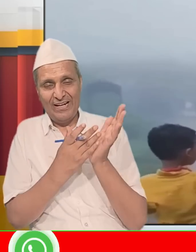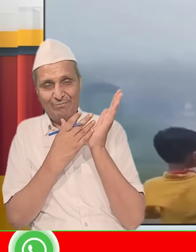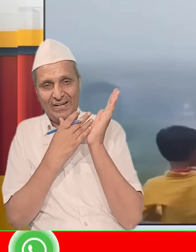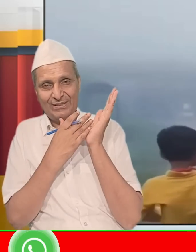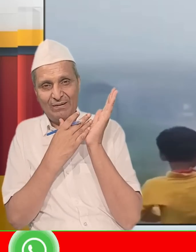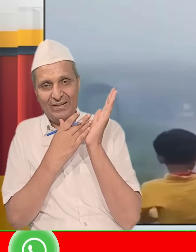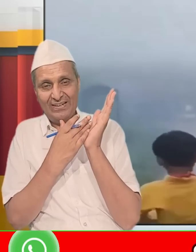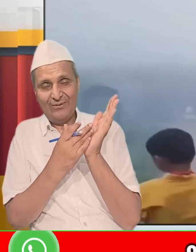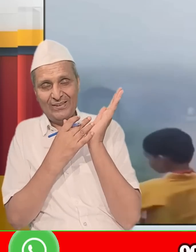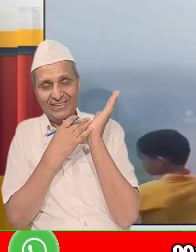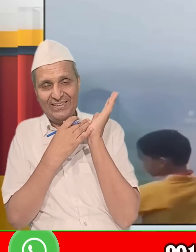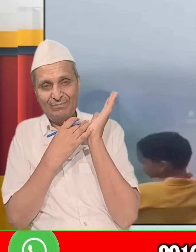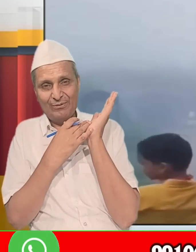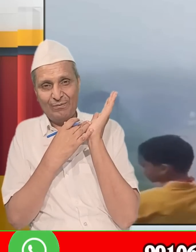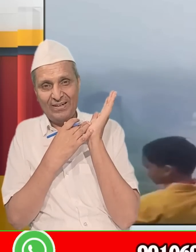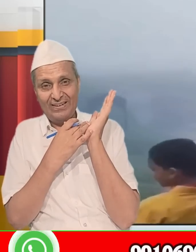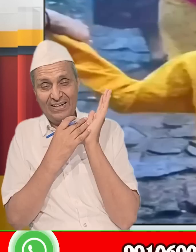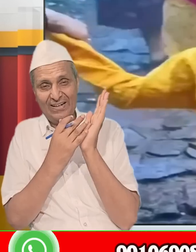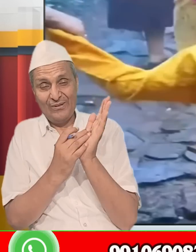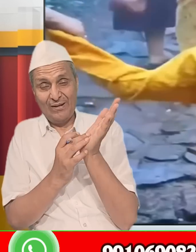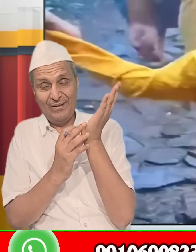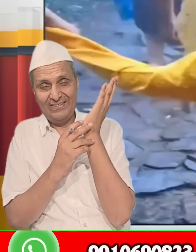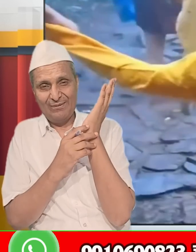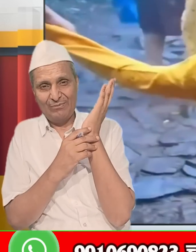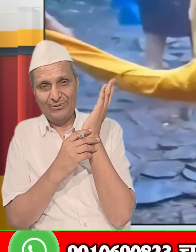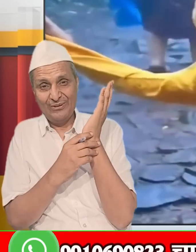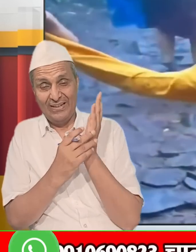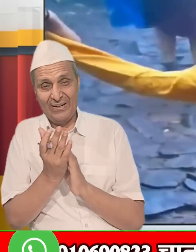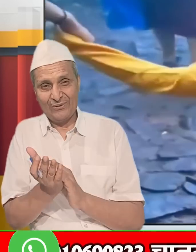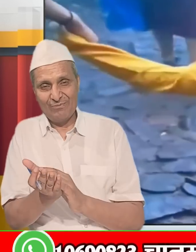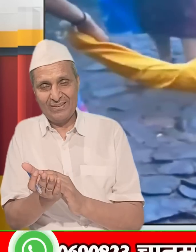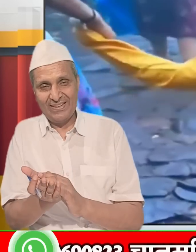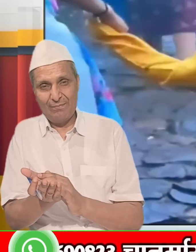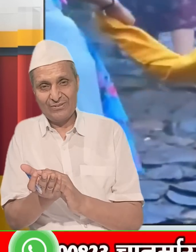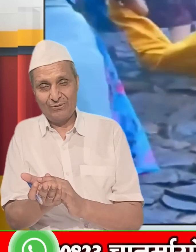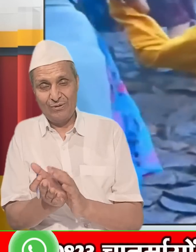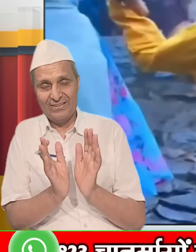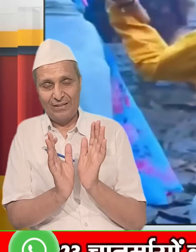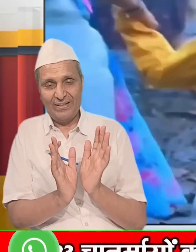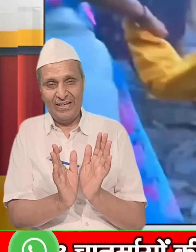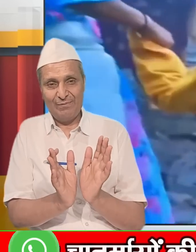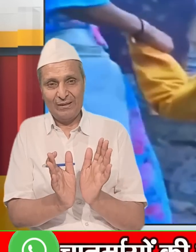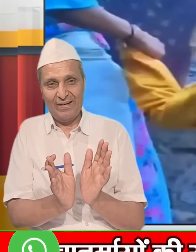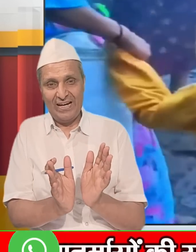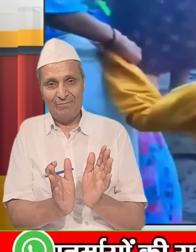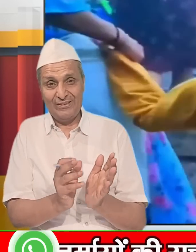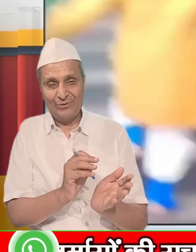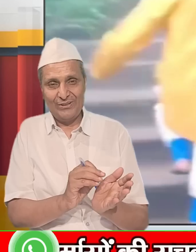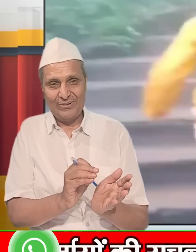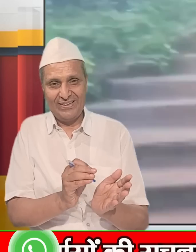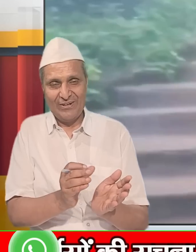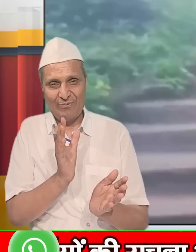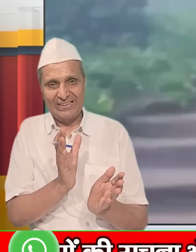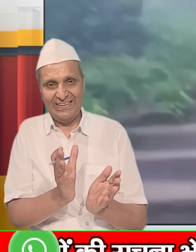अरे अपने आप पारस बाबा, उधर चंदा प्रभु बाबा, हर कोई अभिनंदन प्रभु, गौतम गर्दन के पास कुंद्रो, सबकी हिम्मत अपने आप इन